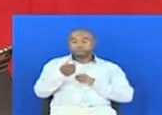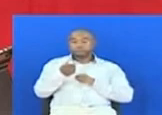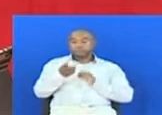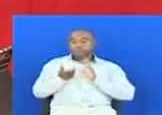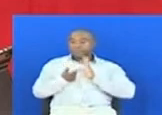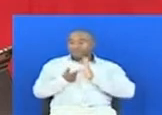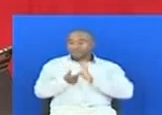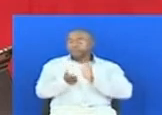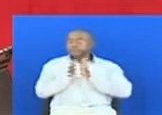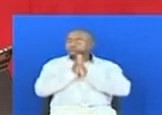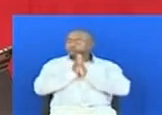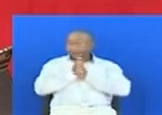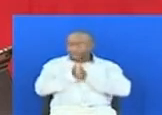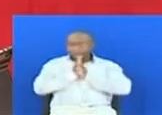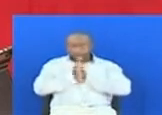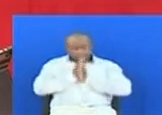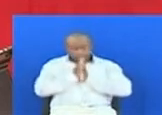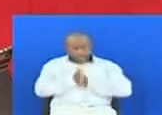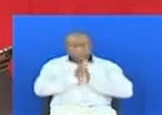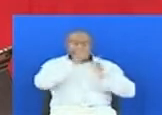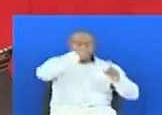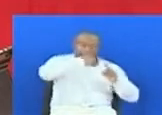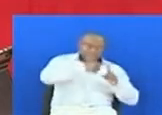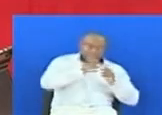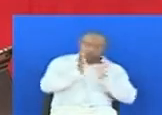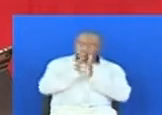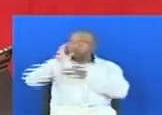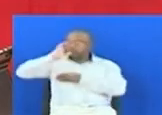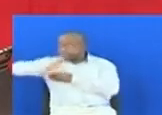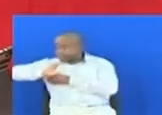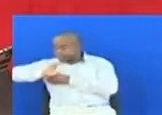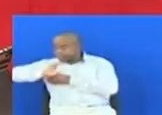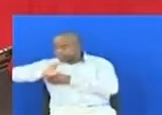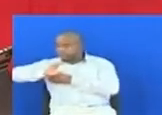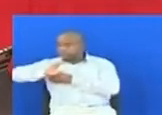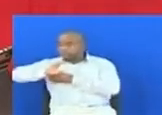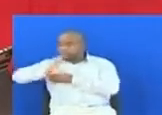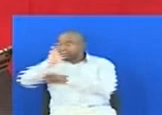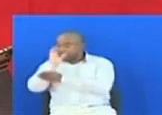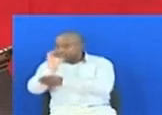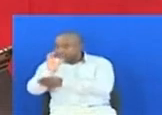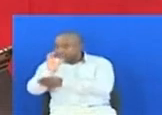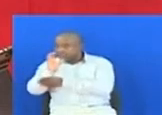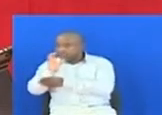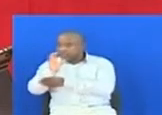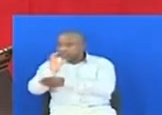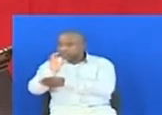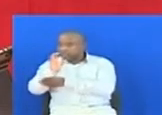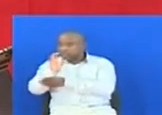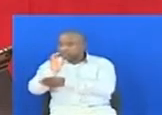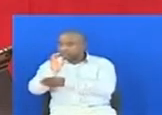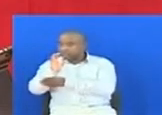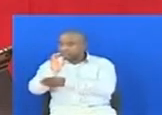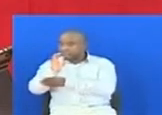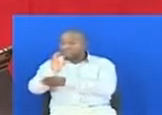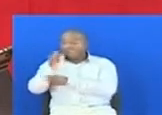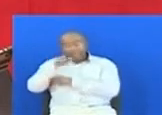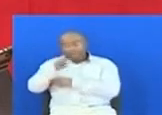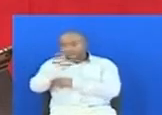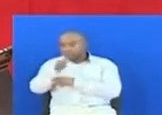Kama tungekuwa tunasali pasavyo, Mheshimiwa Spika, tusingeweza kuwa na historia ya kukatana vipande vya arubino